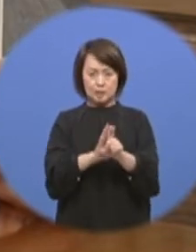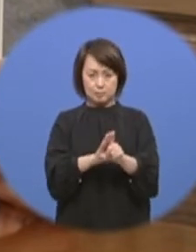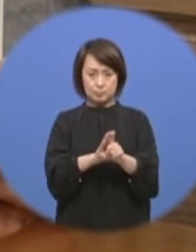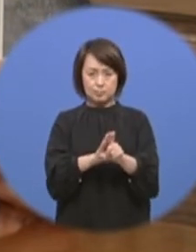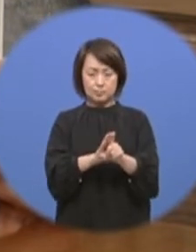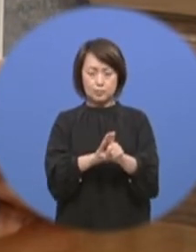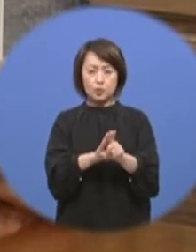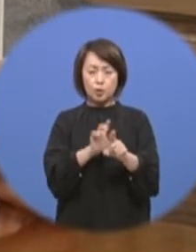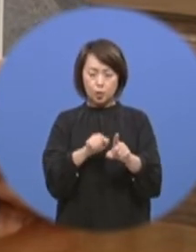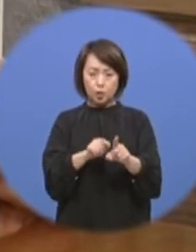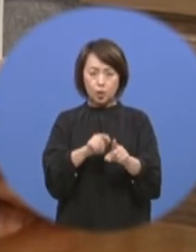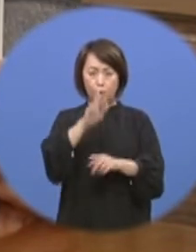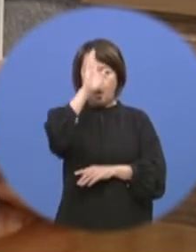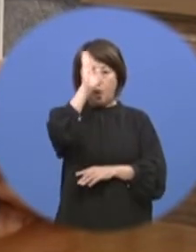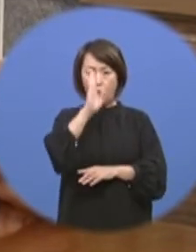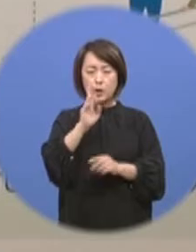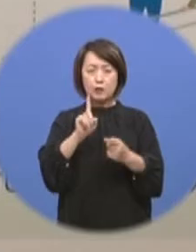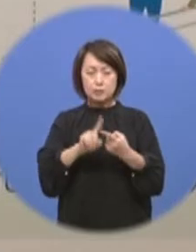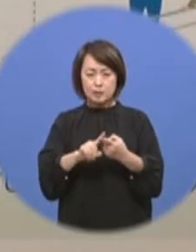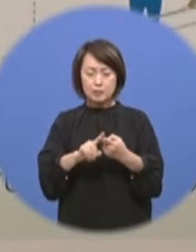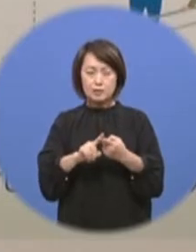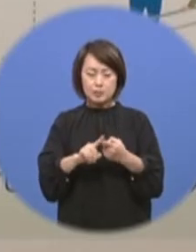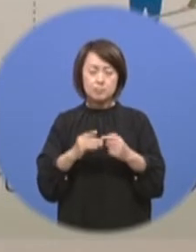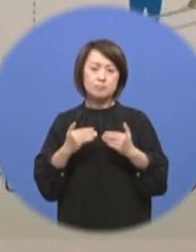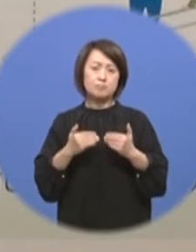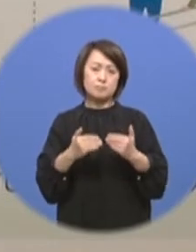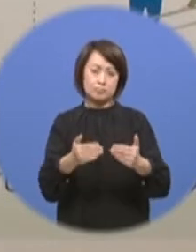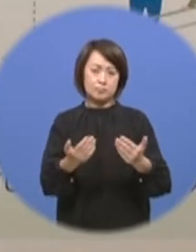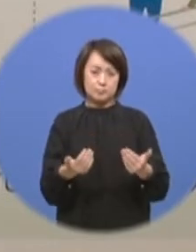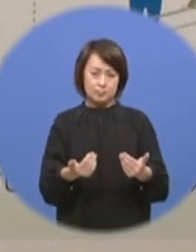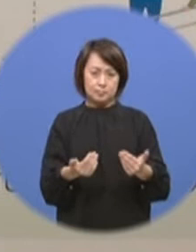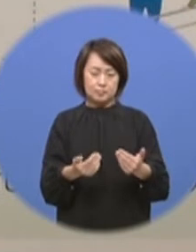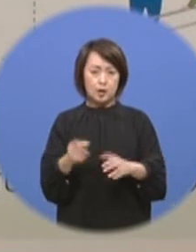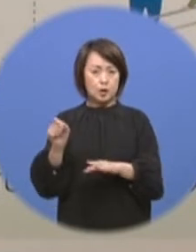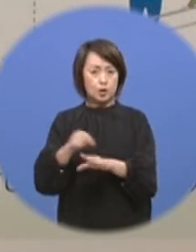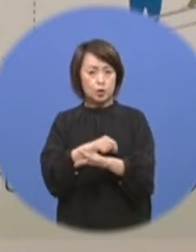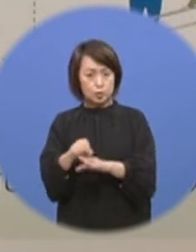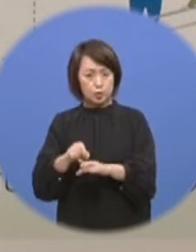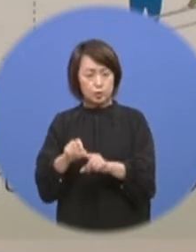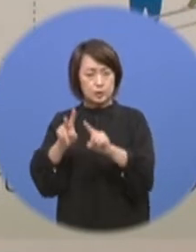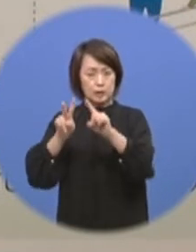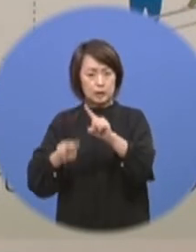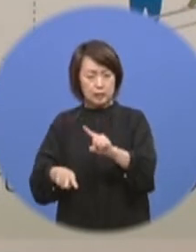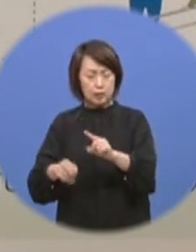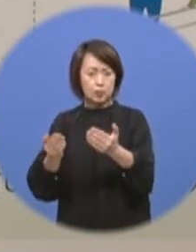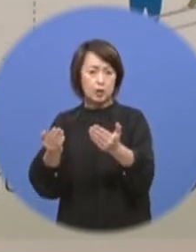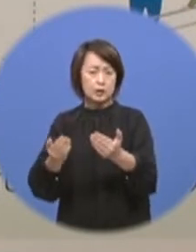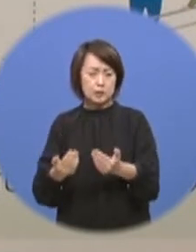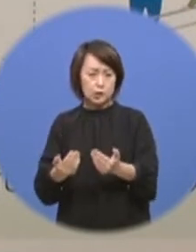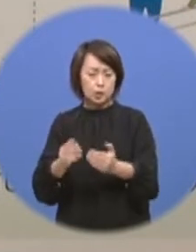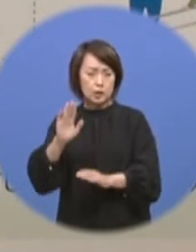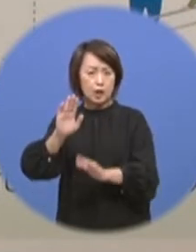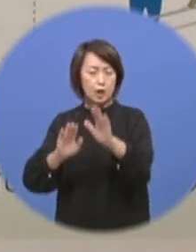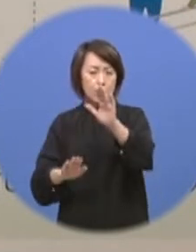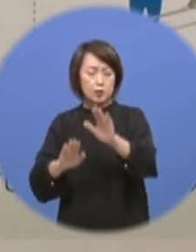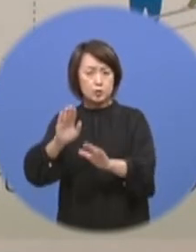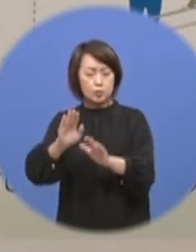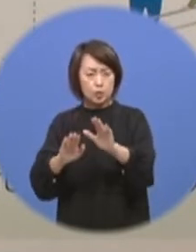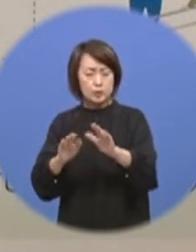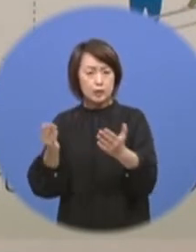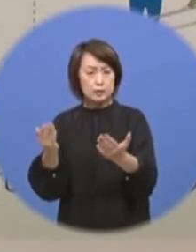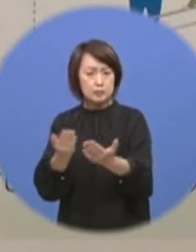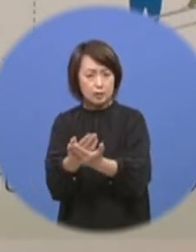それをですね本格的にやっていかないといけない特に要介護になってしまったというよりも